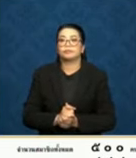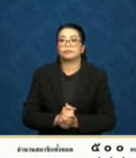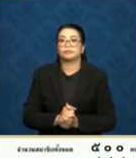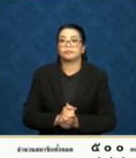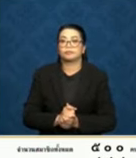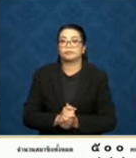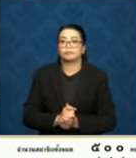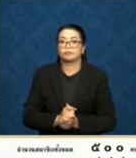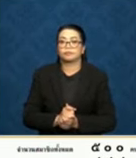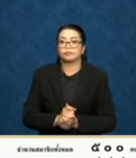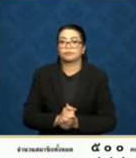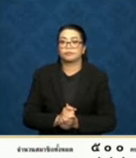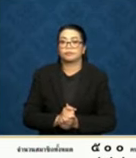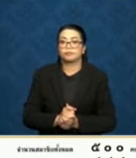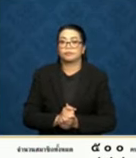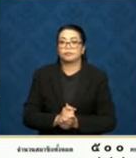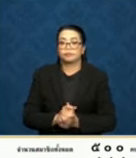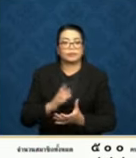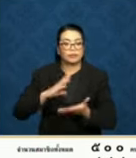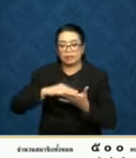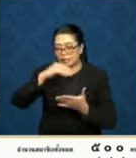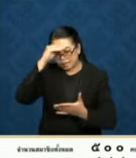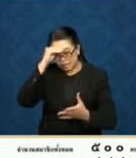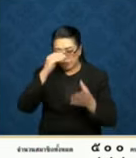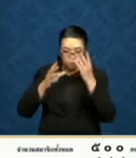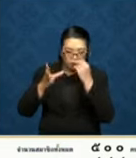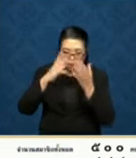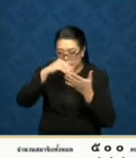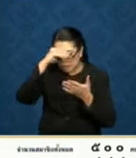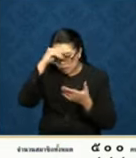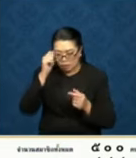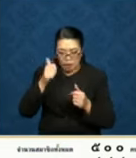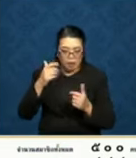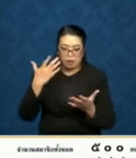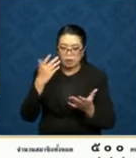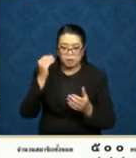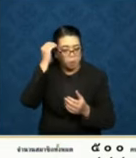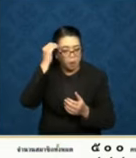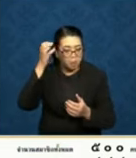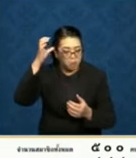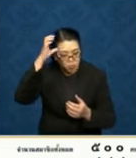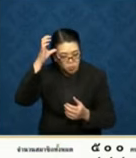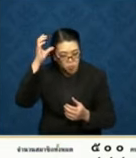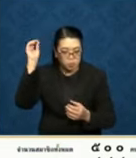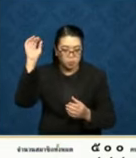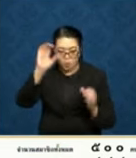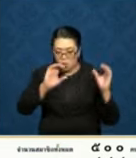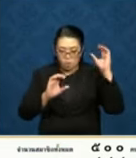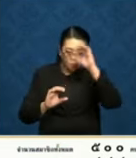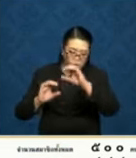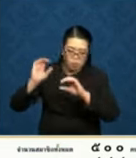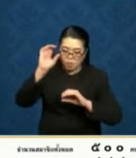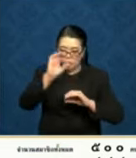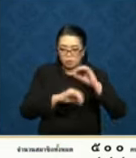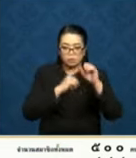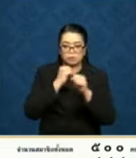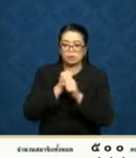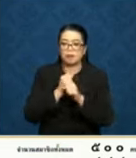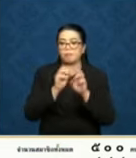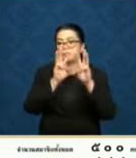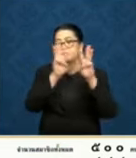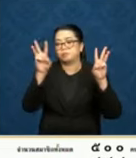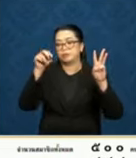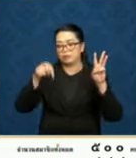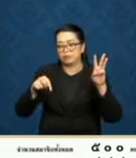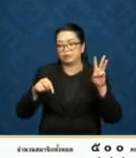มแทฟอรมแห่งการเรีนรู้แพทฟอมที่จะรวมเอาครังปัญญาของชาติเพื่อสนับสนุนการศึก